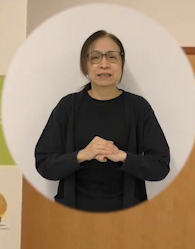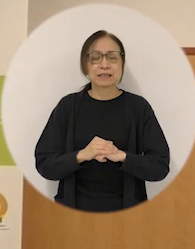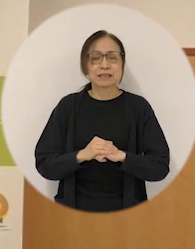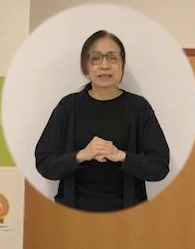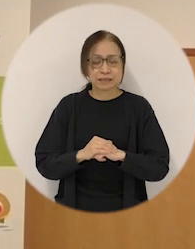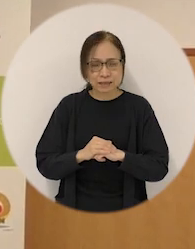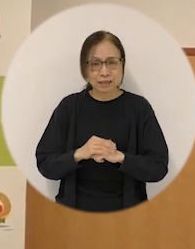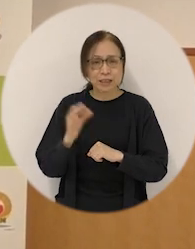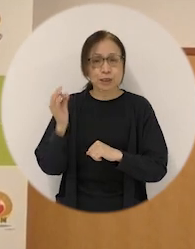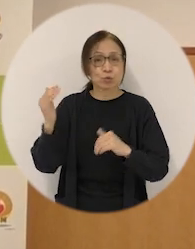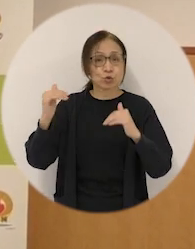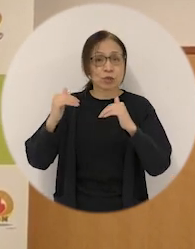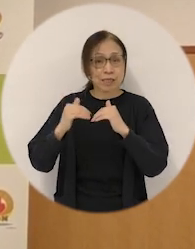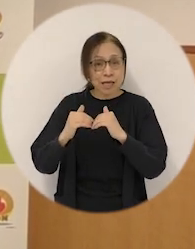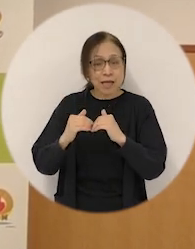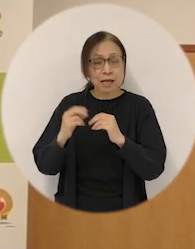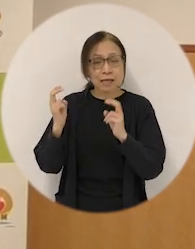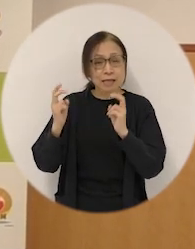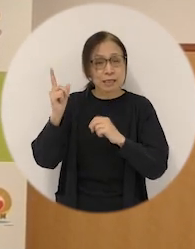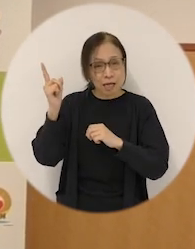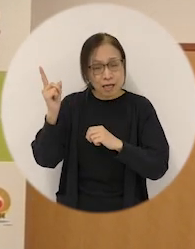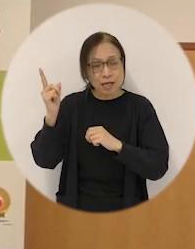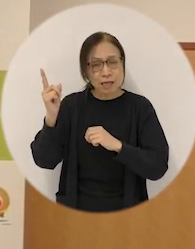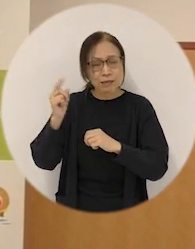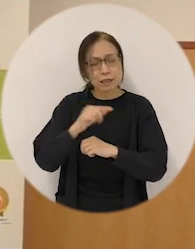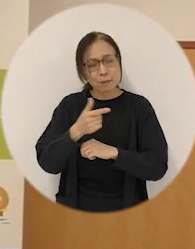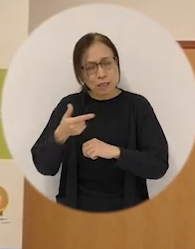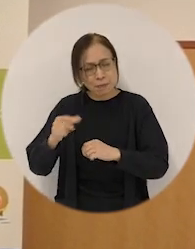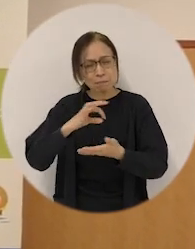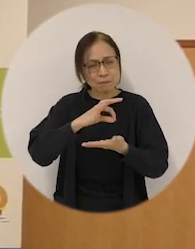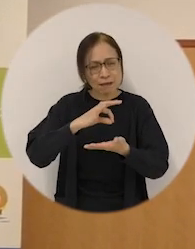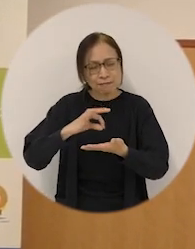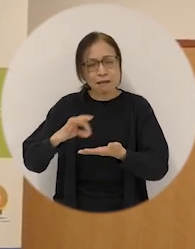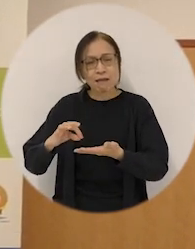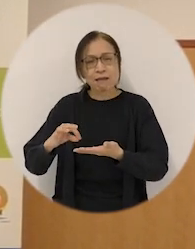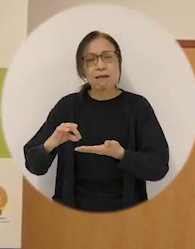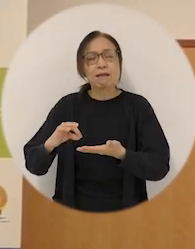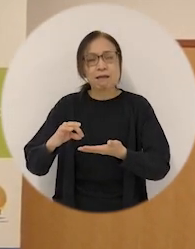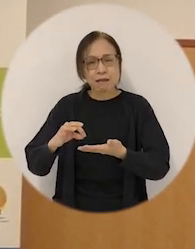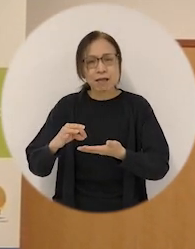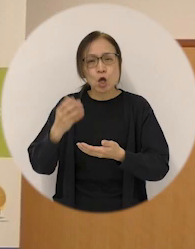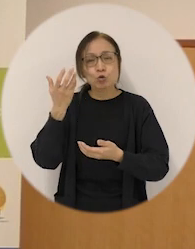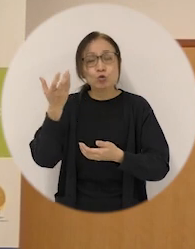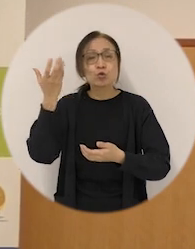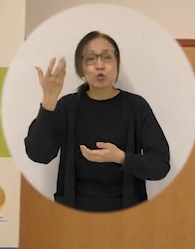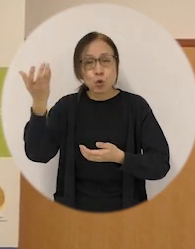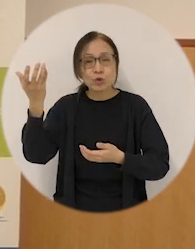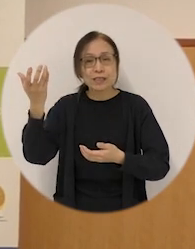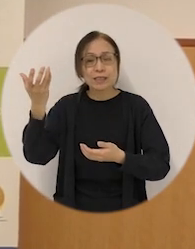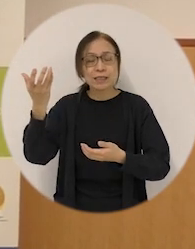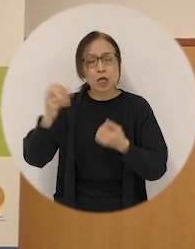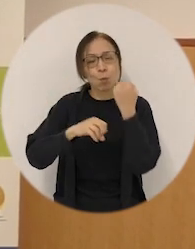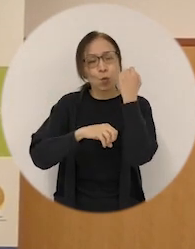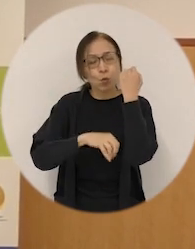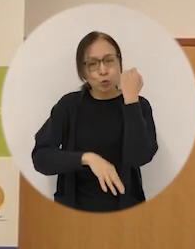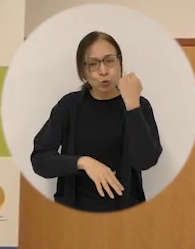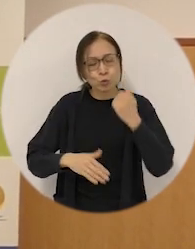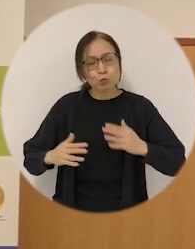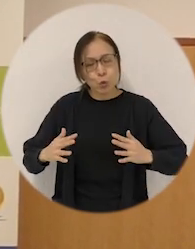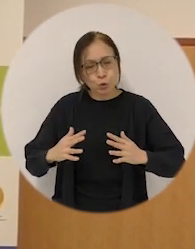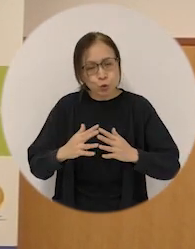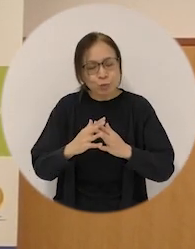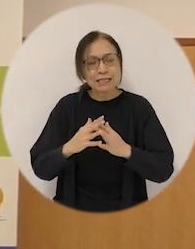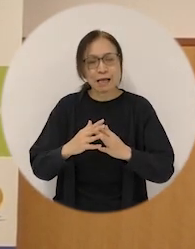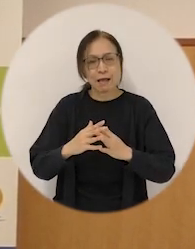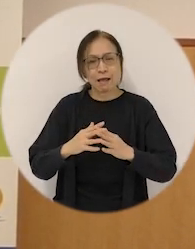してさまざまなコンテンツを活用してこの空想に基づく取り組みがいろんな形でなされ